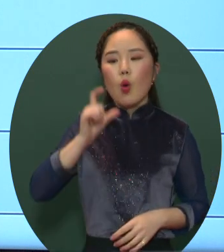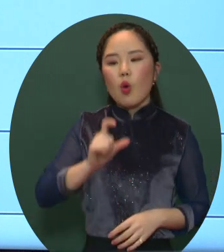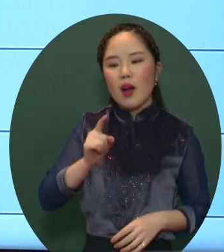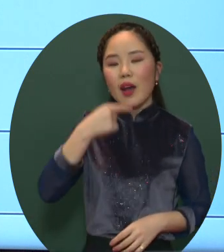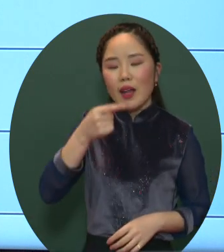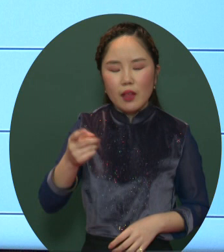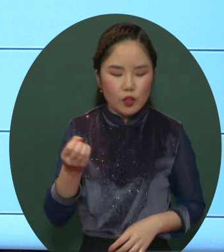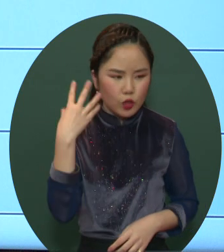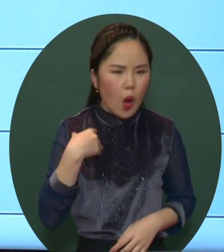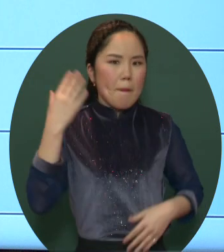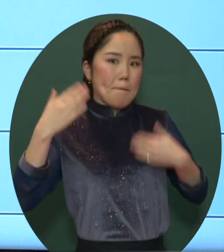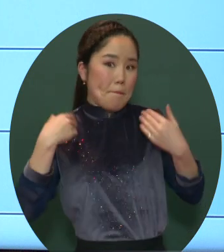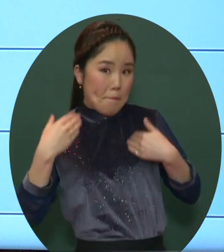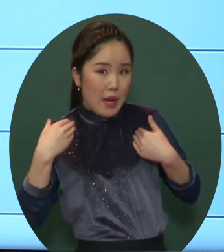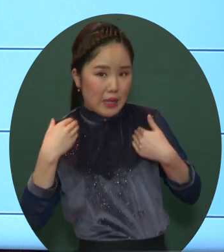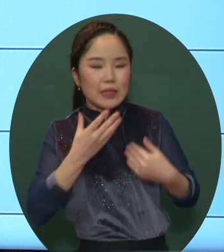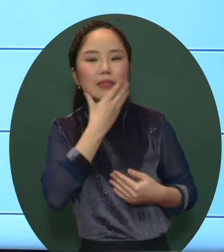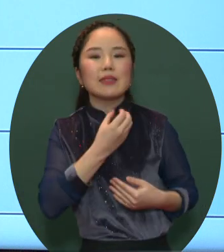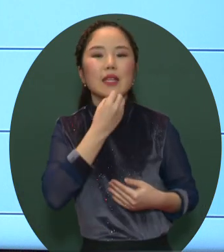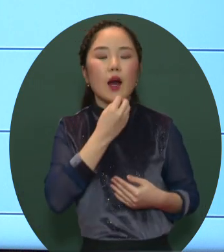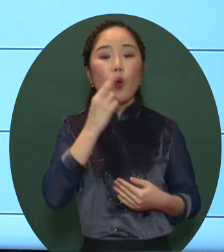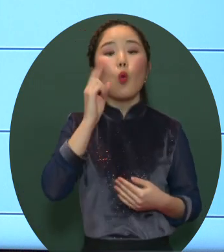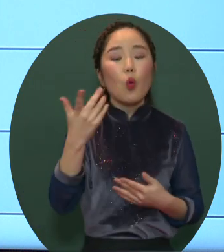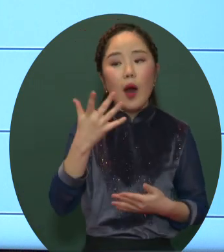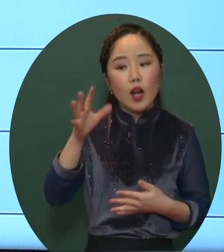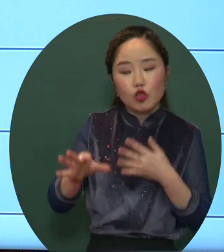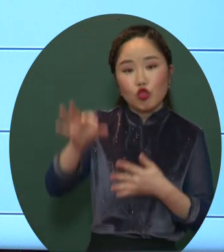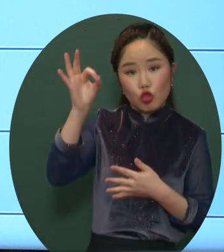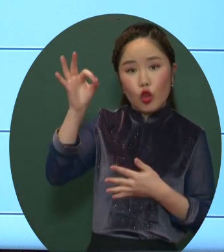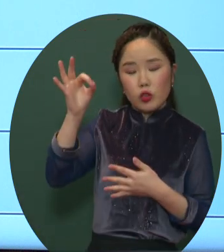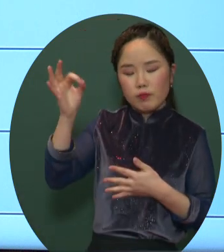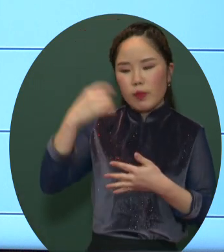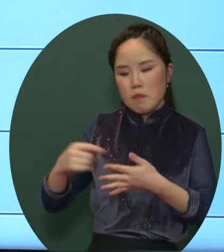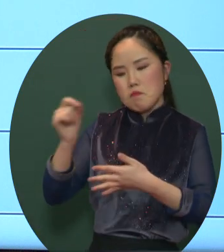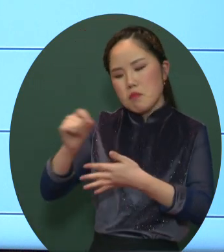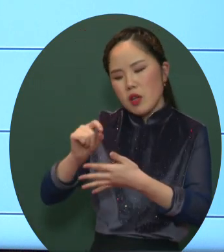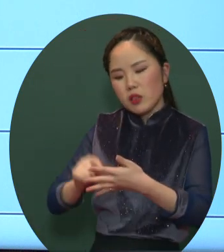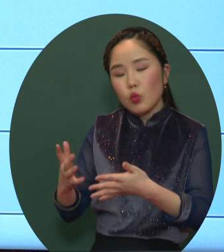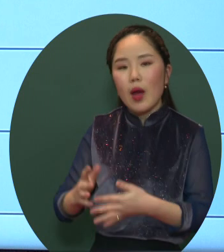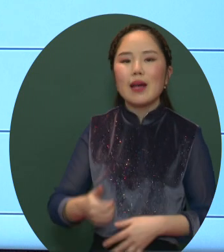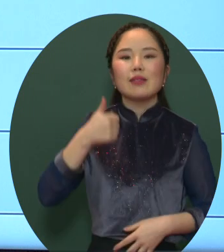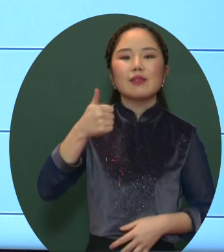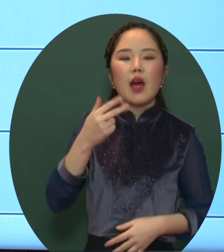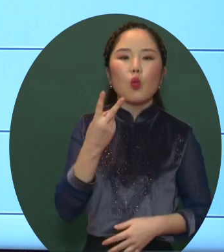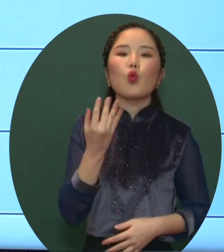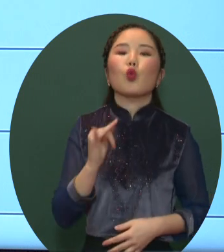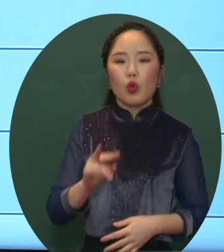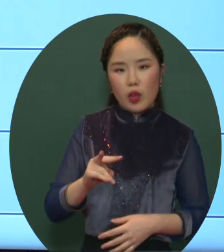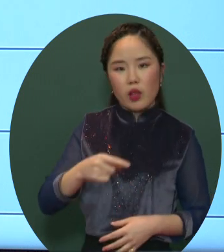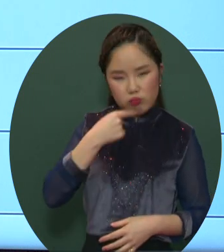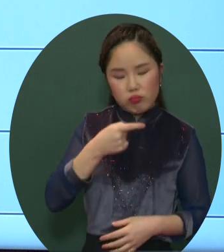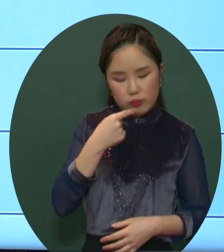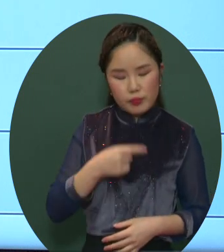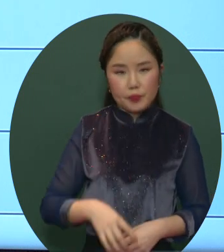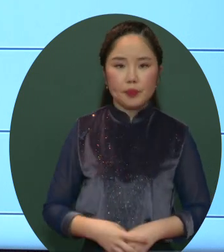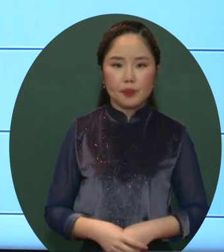баярлуулдаг, хүнийг аз жаргалтай болгодог үг хэлснээр хилээр үйлдэх сайн үйлийг үйлдэж байна гэж